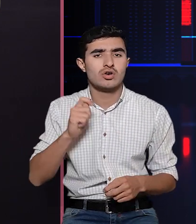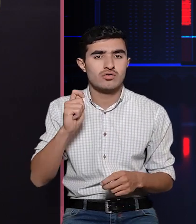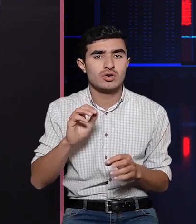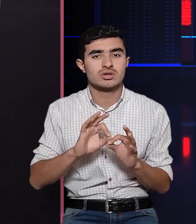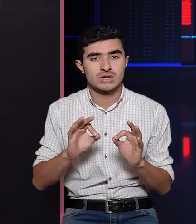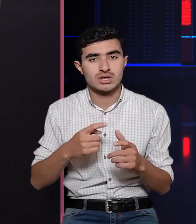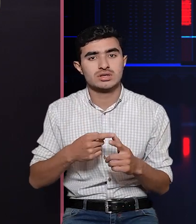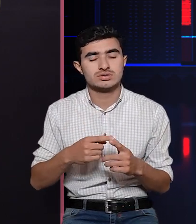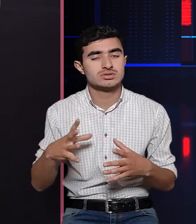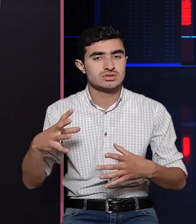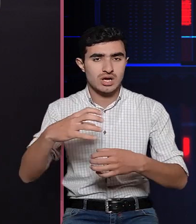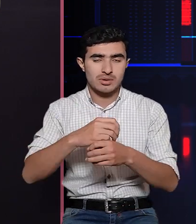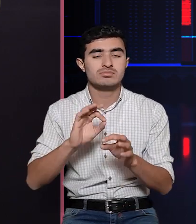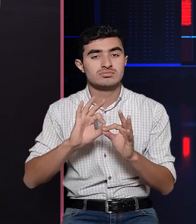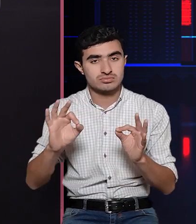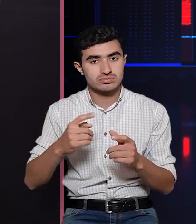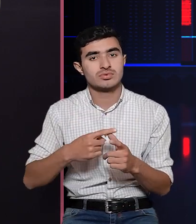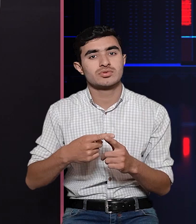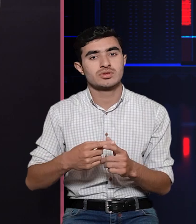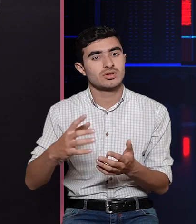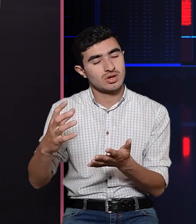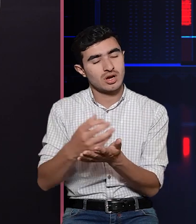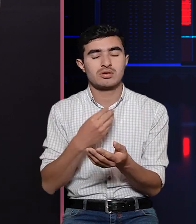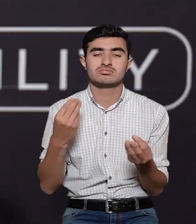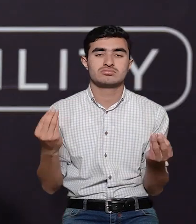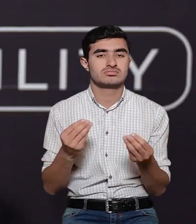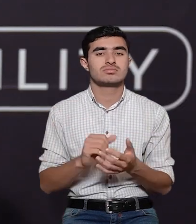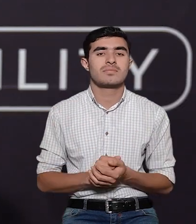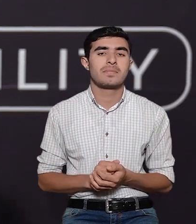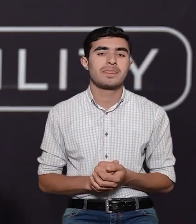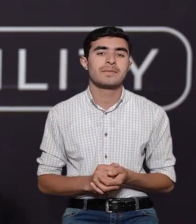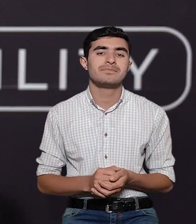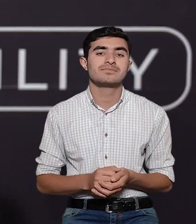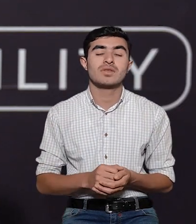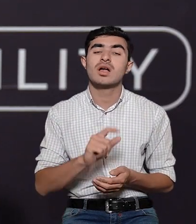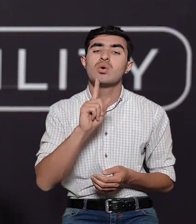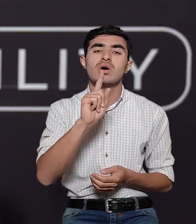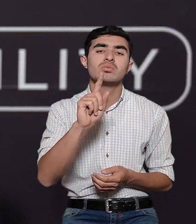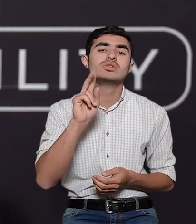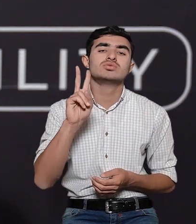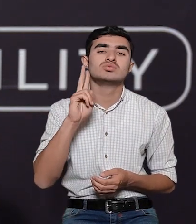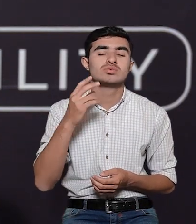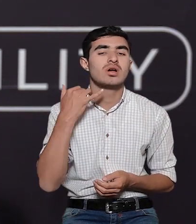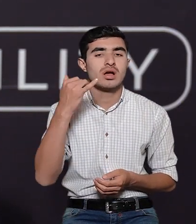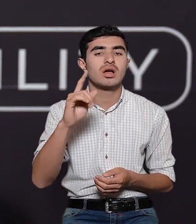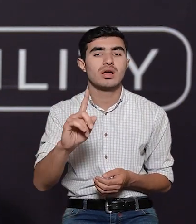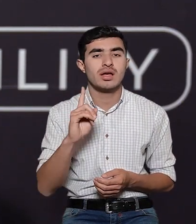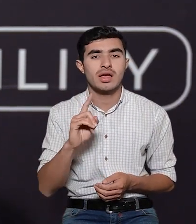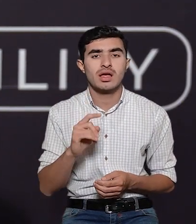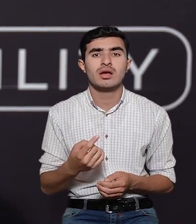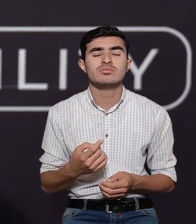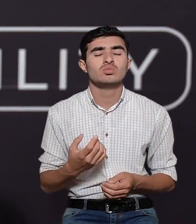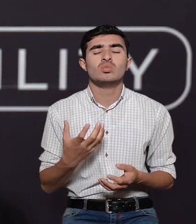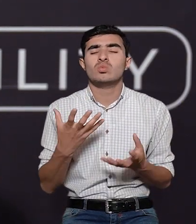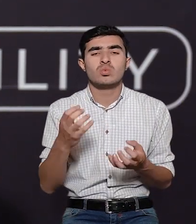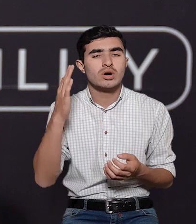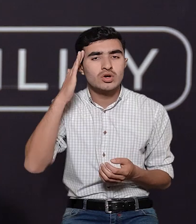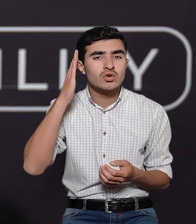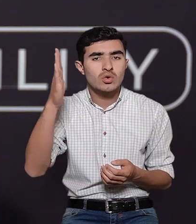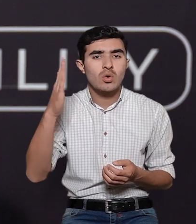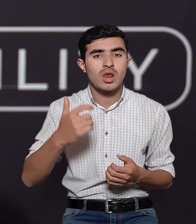idea, and I think we can achieve the mission impossible. Rescue 1112 کا مشن صرف زندگیاں بچانا ہی